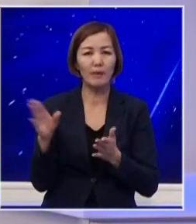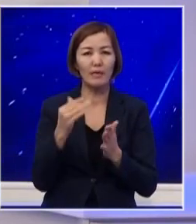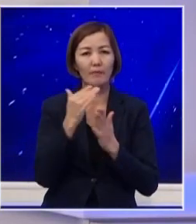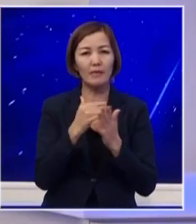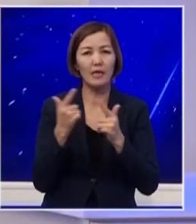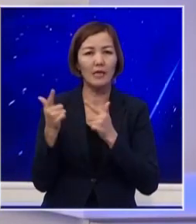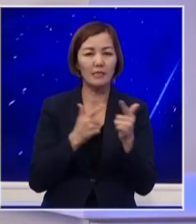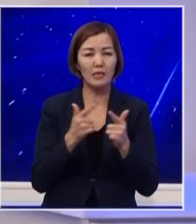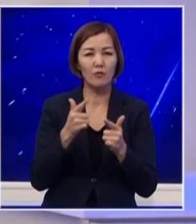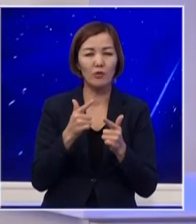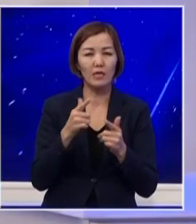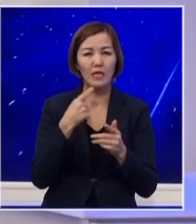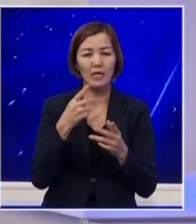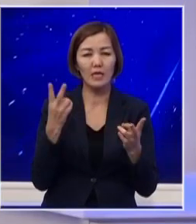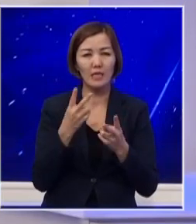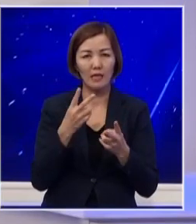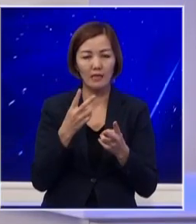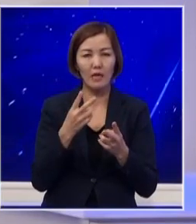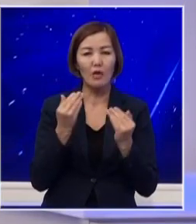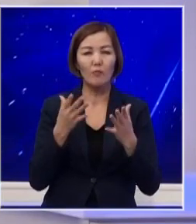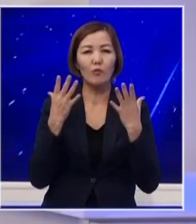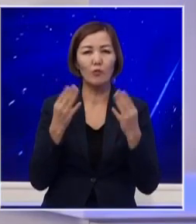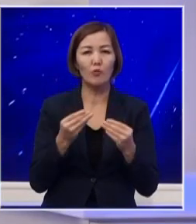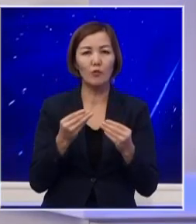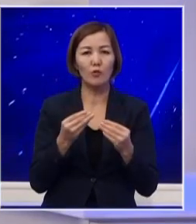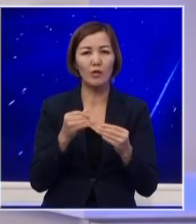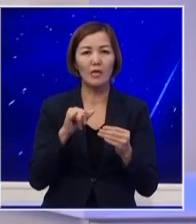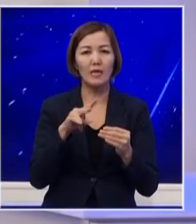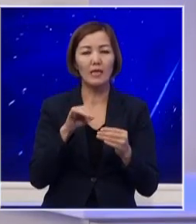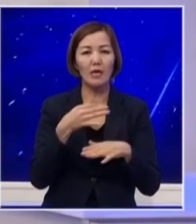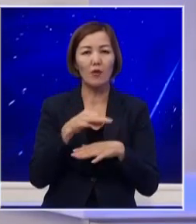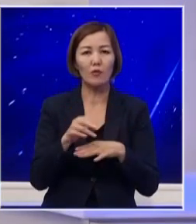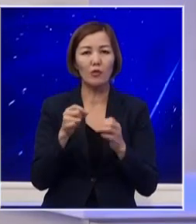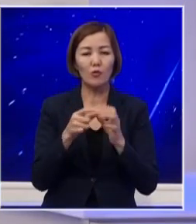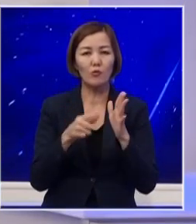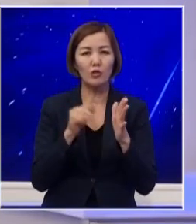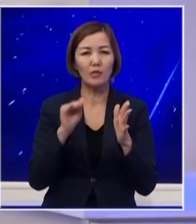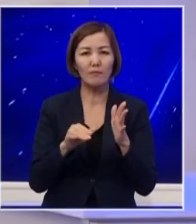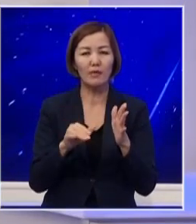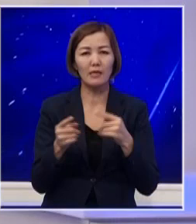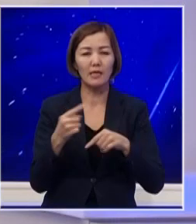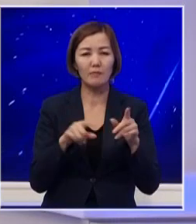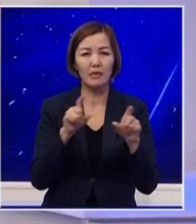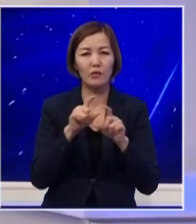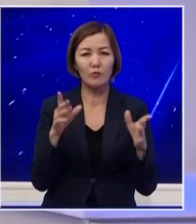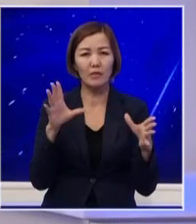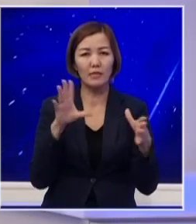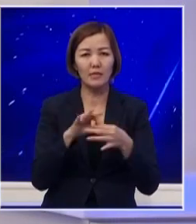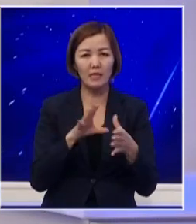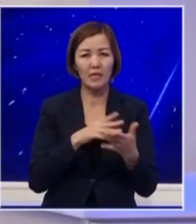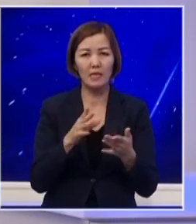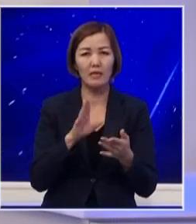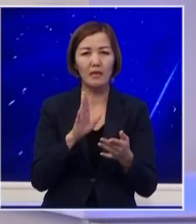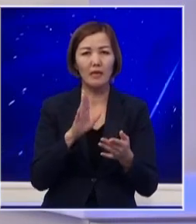кешенді бағдарламасын әзірлеуді жеткізді. Бүгінде өңірге қарасты Іле ауданында 17-нан астам кәсіпкерлік субъектісі тіркелген.